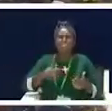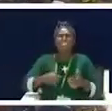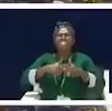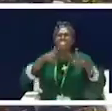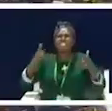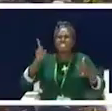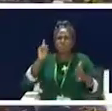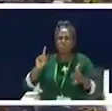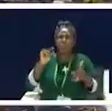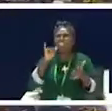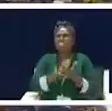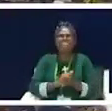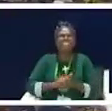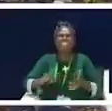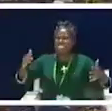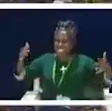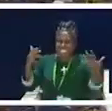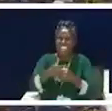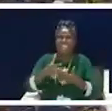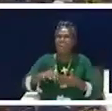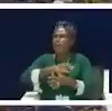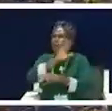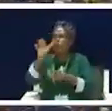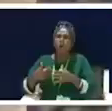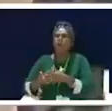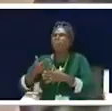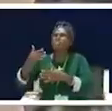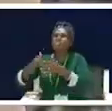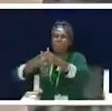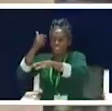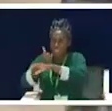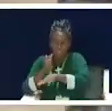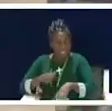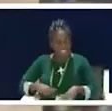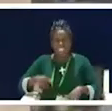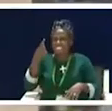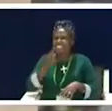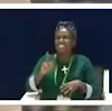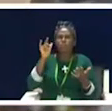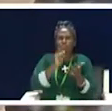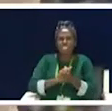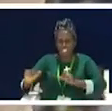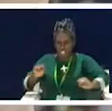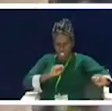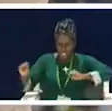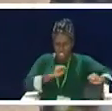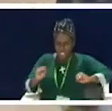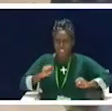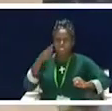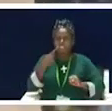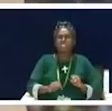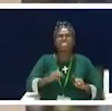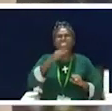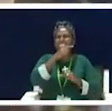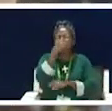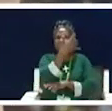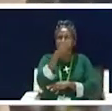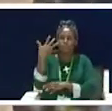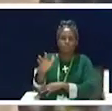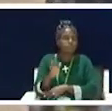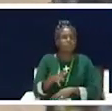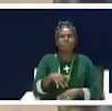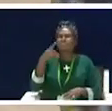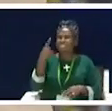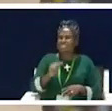leru oke latin pe oke bi Ajana kuti bi boki di kiji. Akobi ninu awon oku. Eru jeje